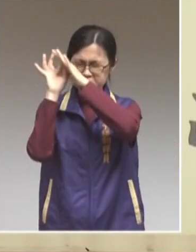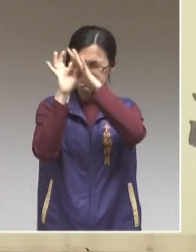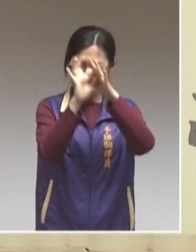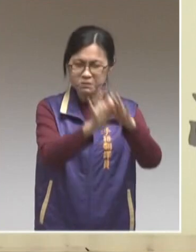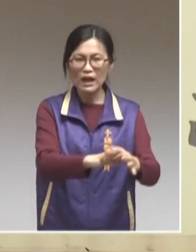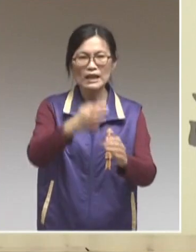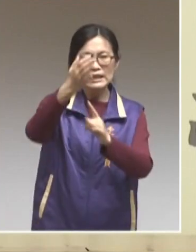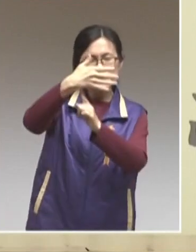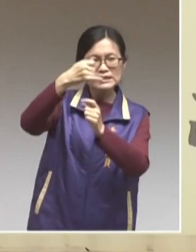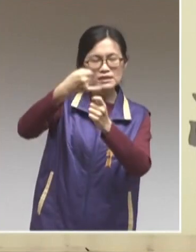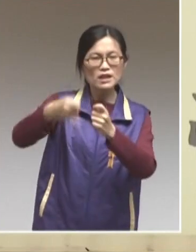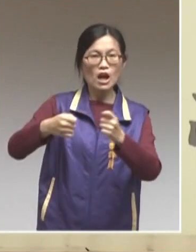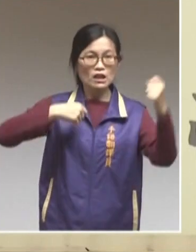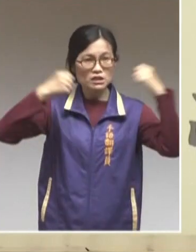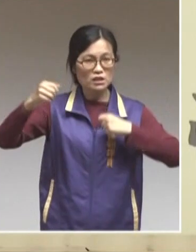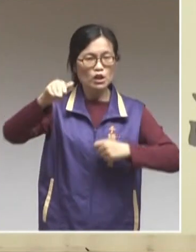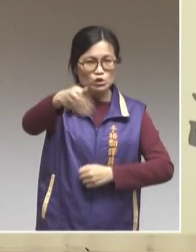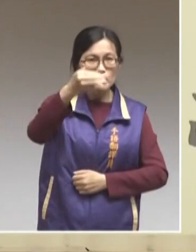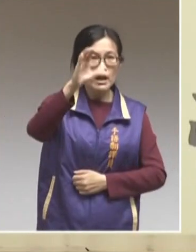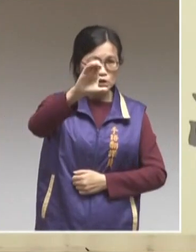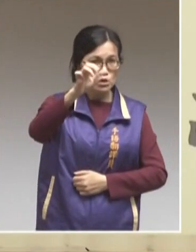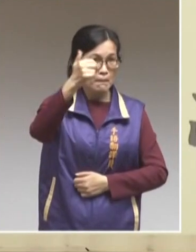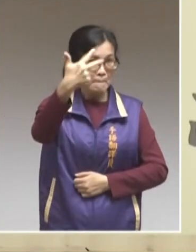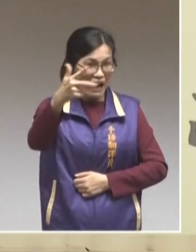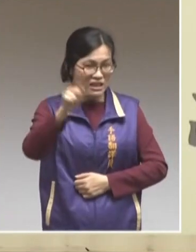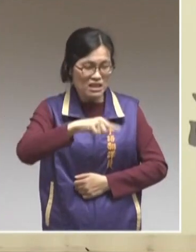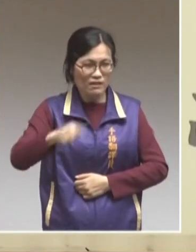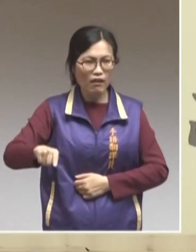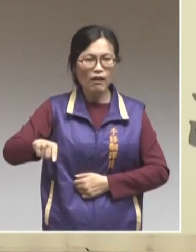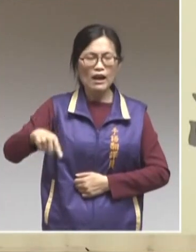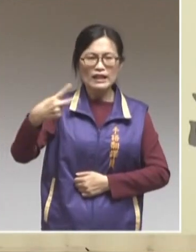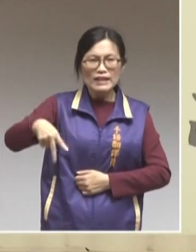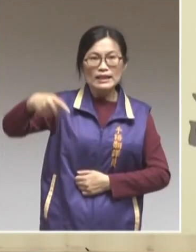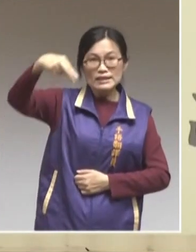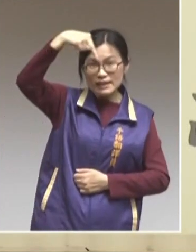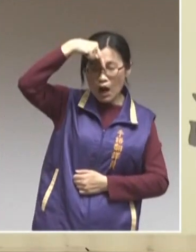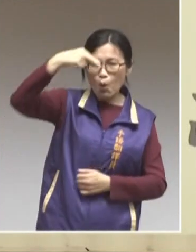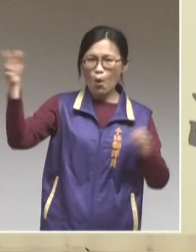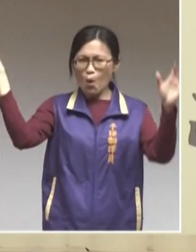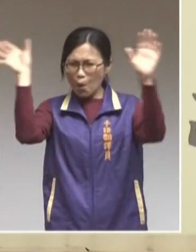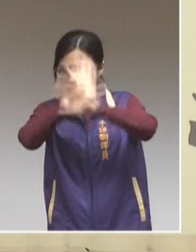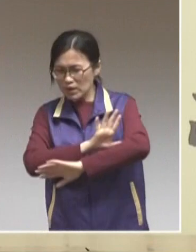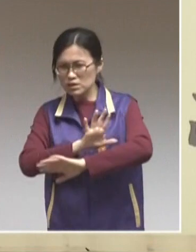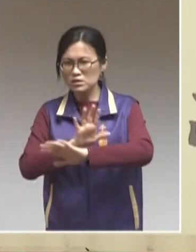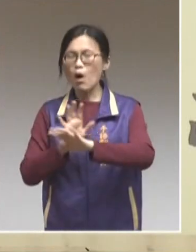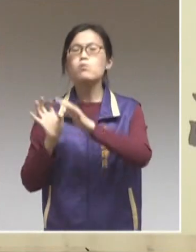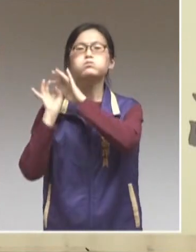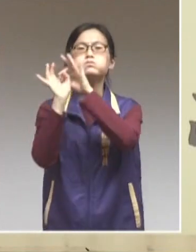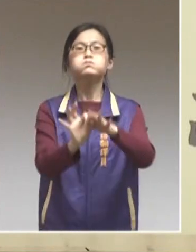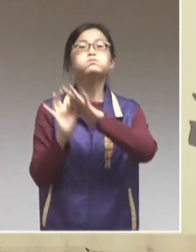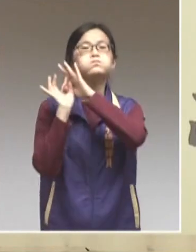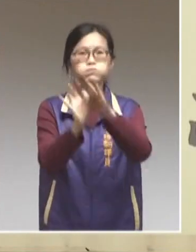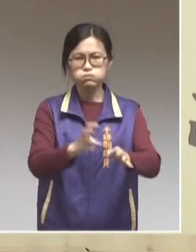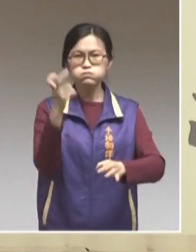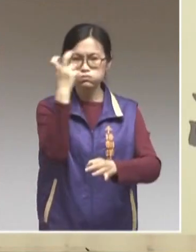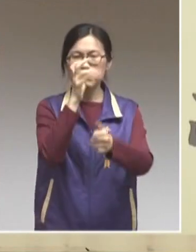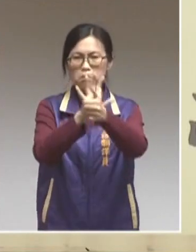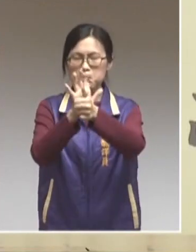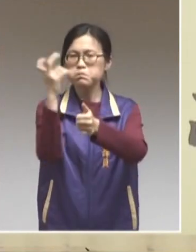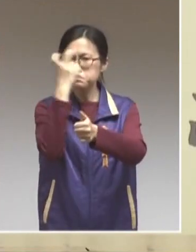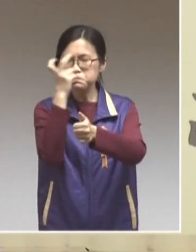哦、早上有998位、哦、那我们下午也跟晚上也都持续的在做扩大筛检，也拜